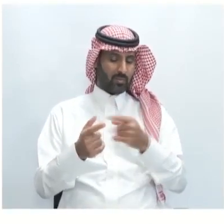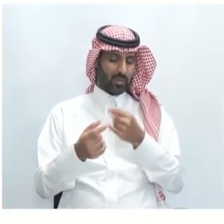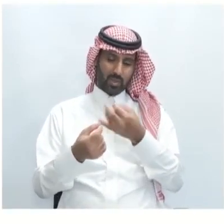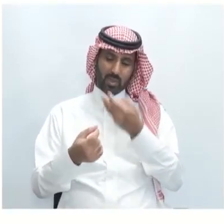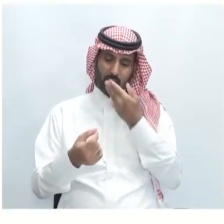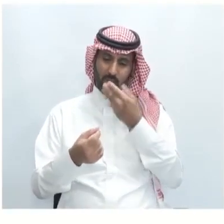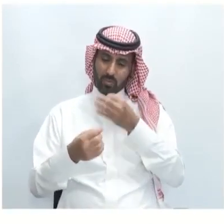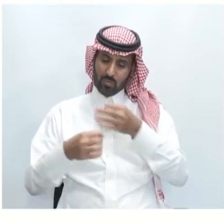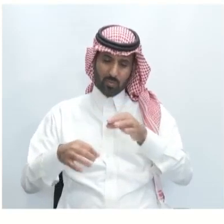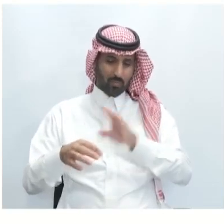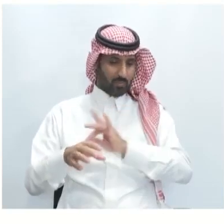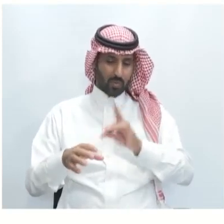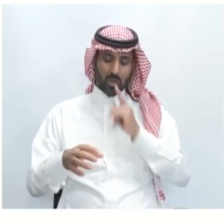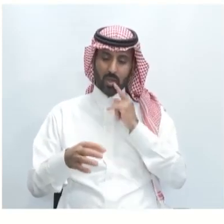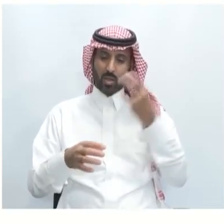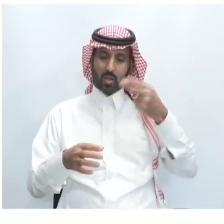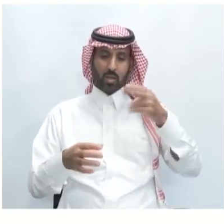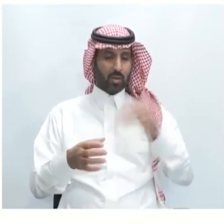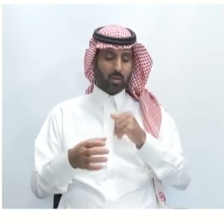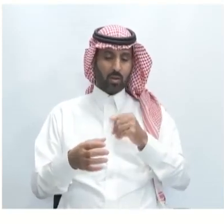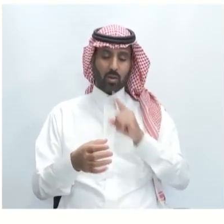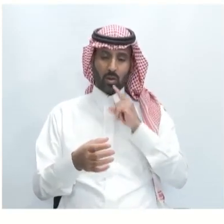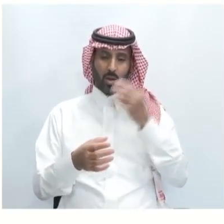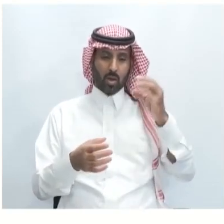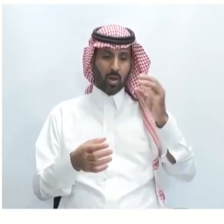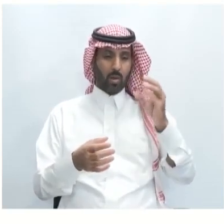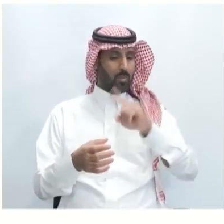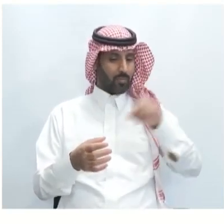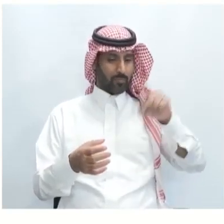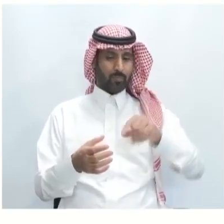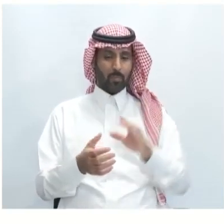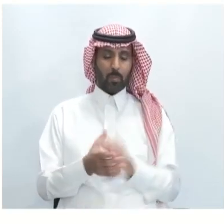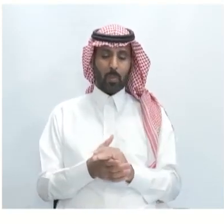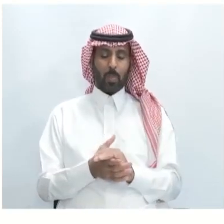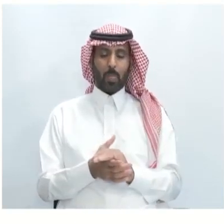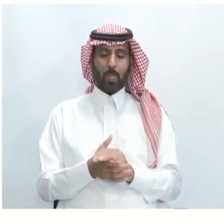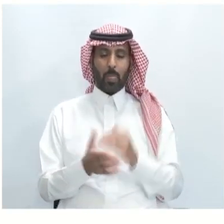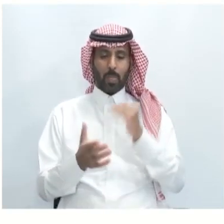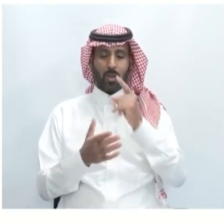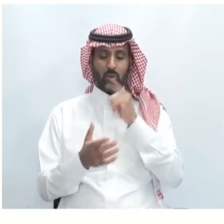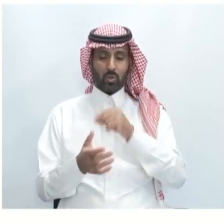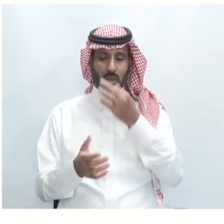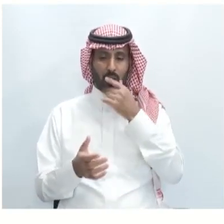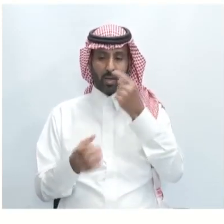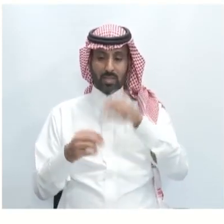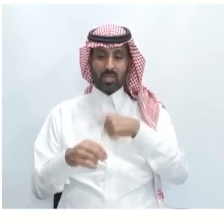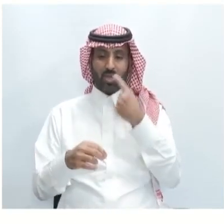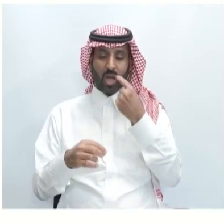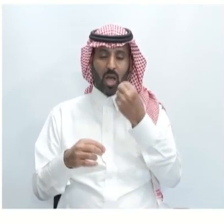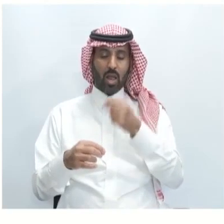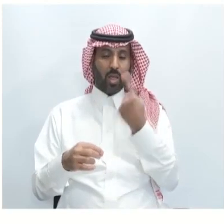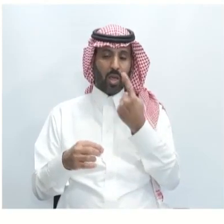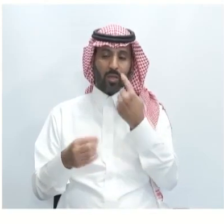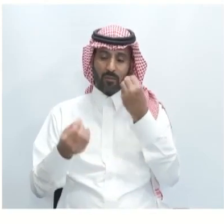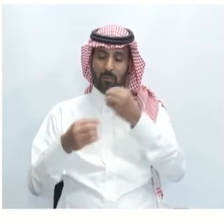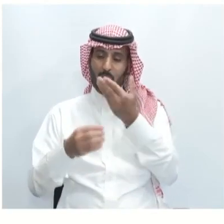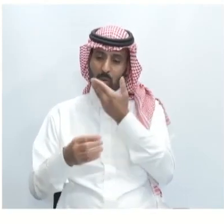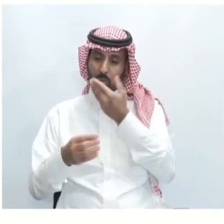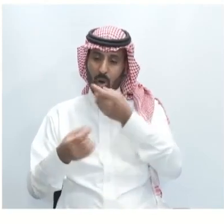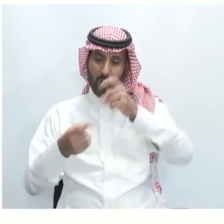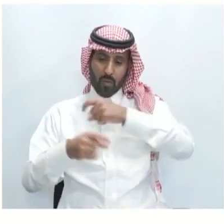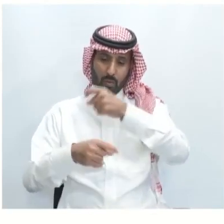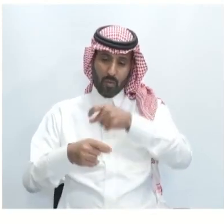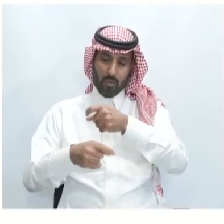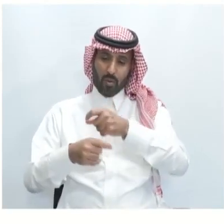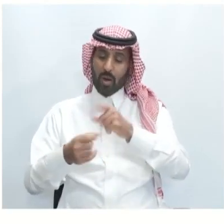تذوب في الماء ذرات الهيدروجين خطا وذرات الكربون خطا توجد السكريات الاحاديه في المحلول المائي على